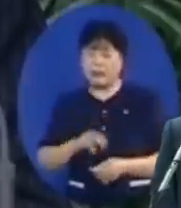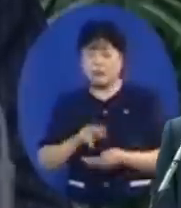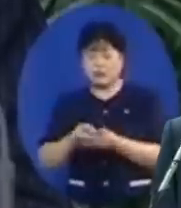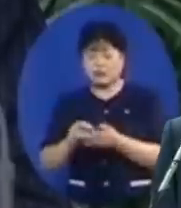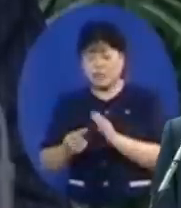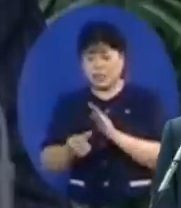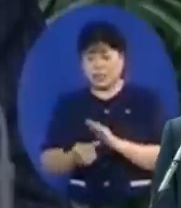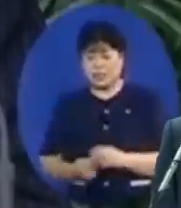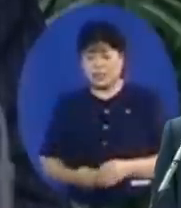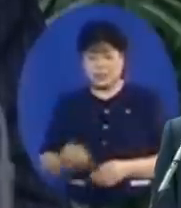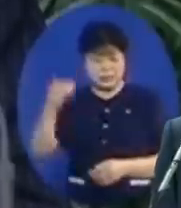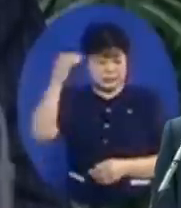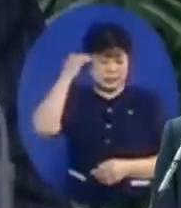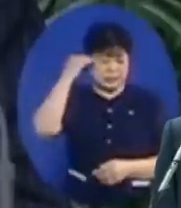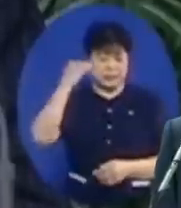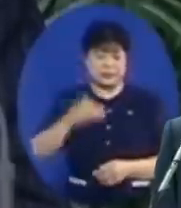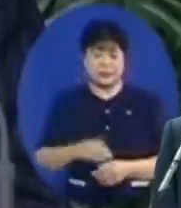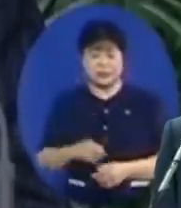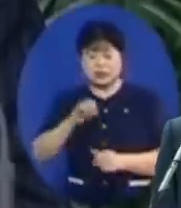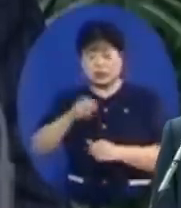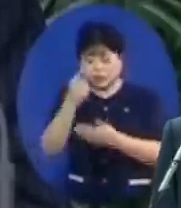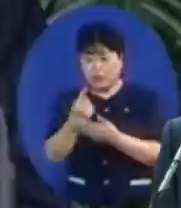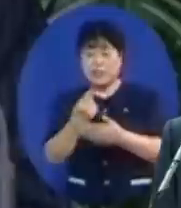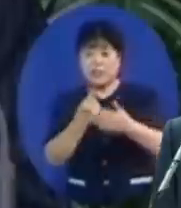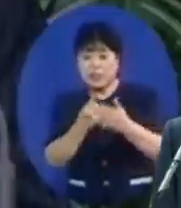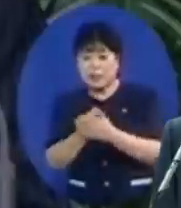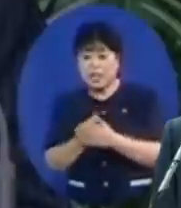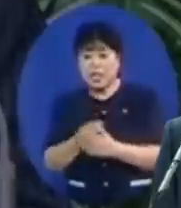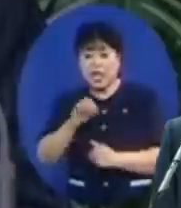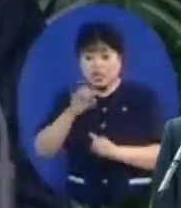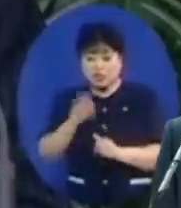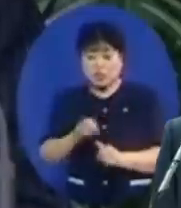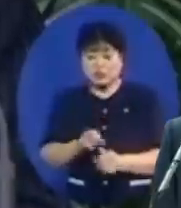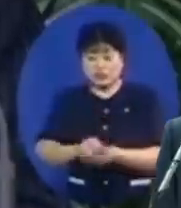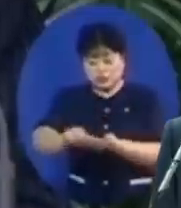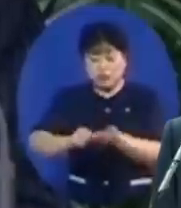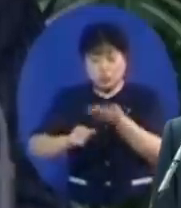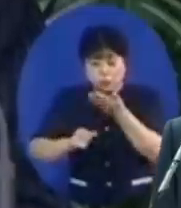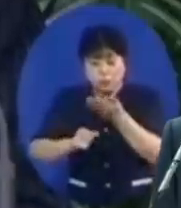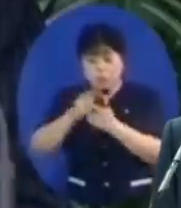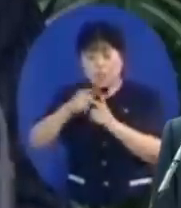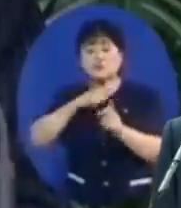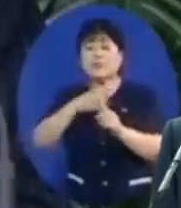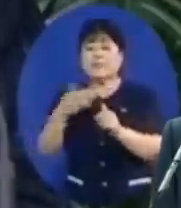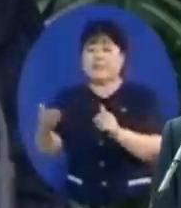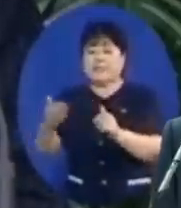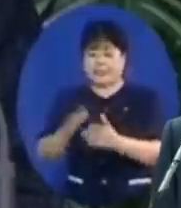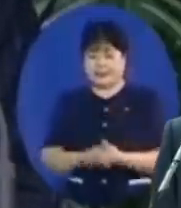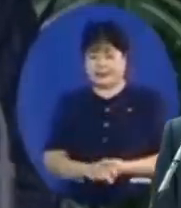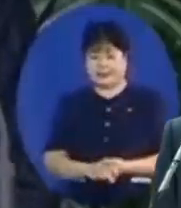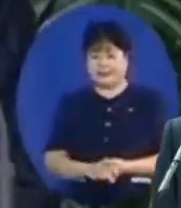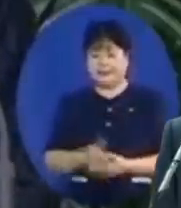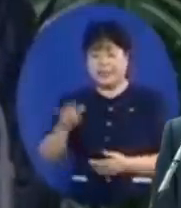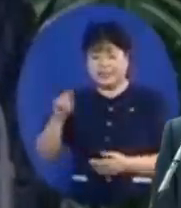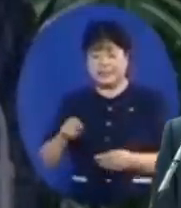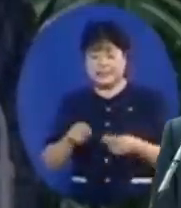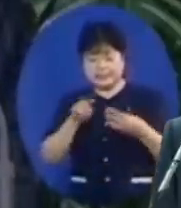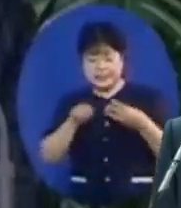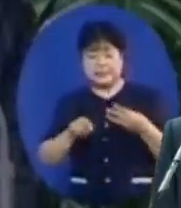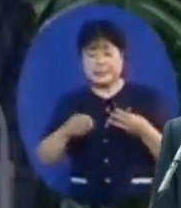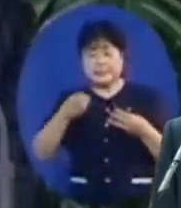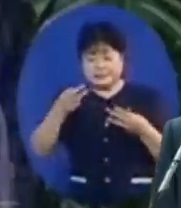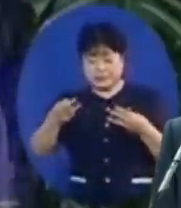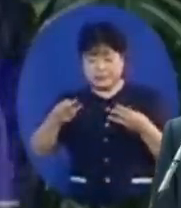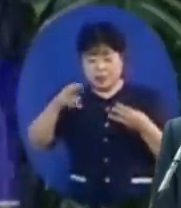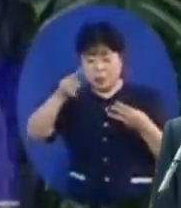되면 저주가 들어가는 것입니다. 그 저주를 지우는 것은 예수의 피인 것입니다. 갈라디아서 3장 13절